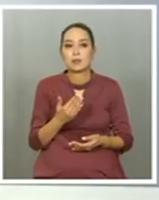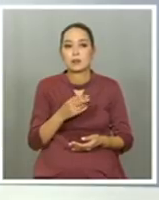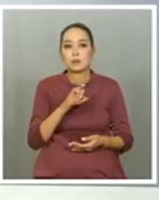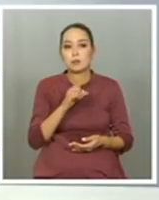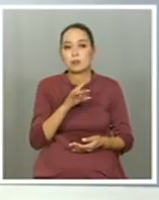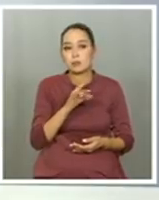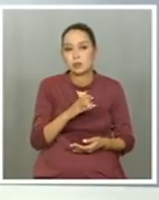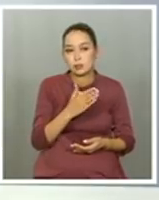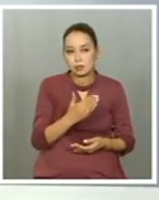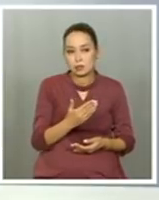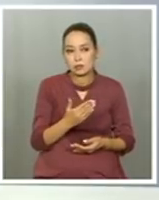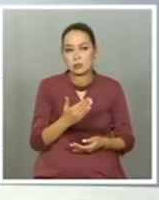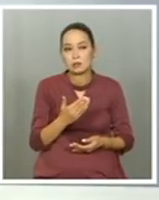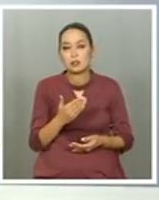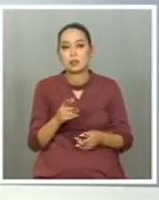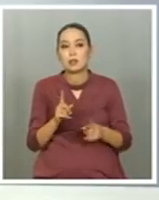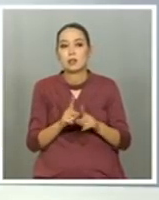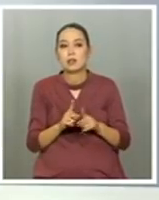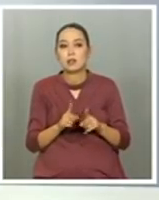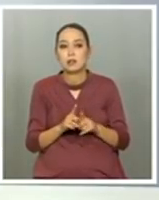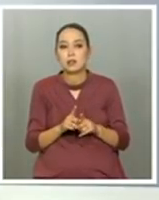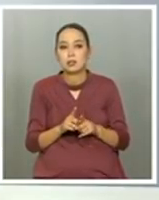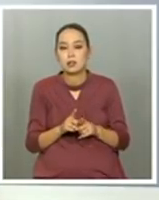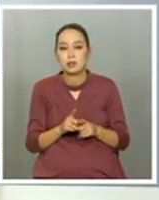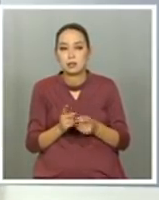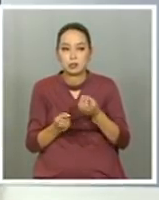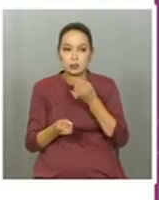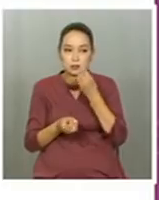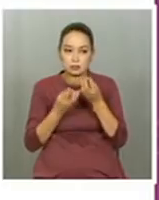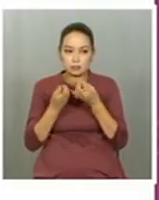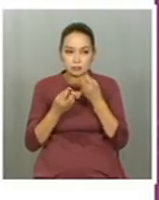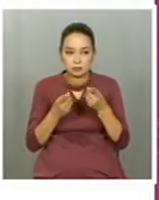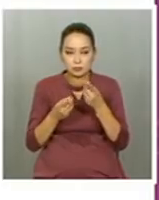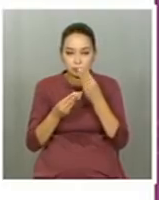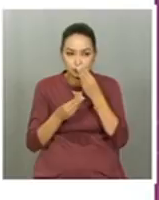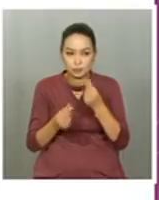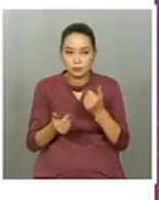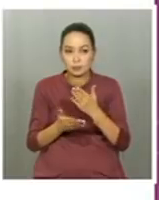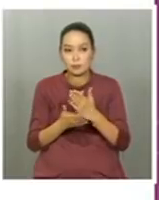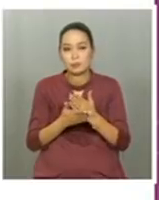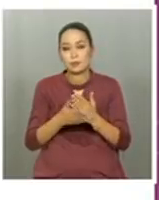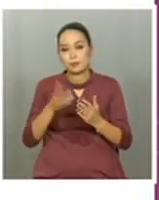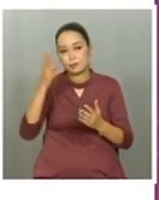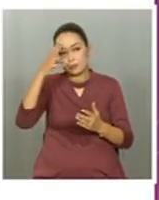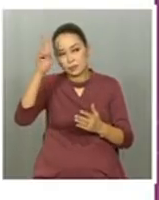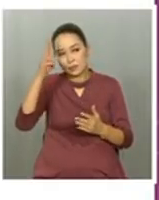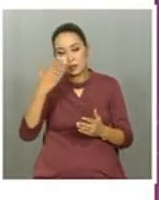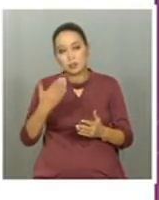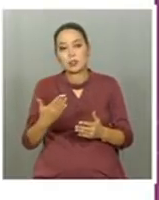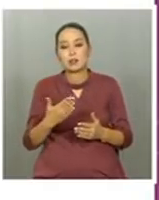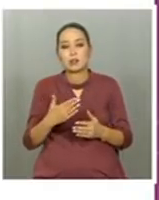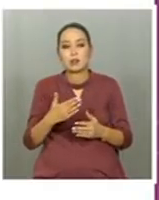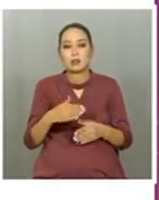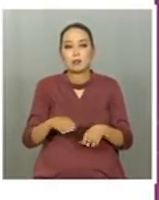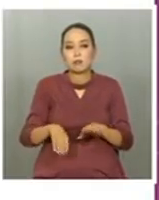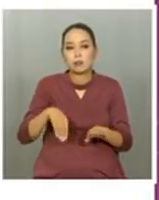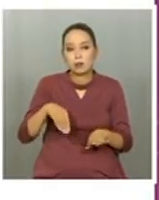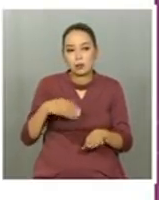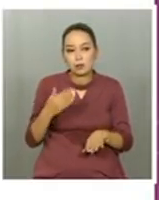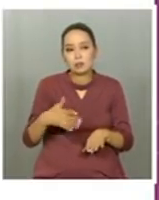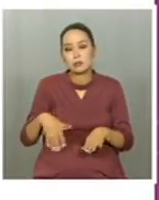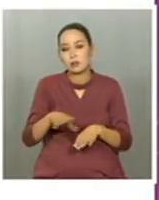Қазақстанның бейресми символдарының бірі, грейк қызғалдағы, бөкен, құлан, бүкіл алманың